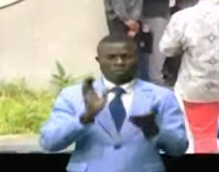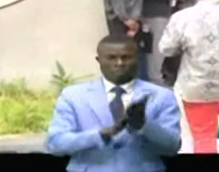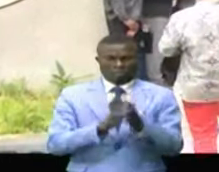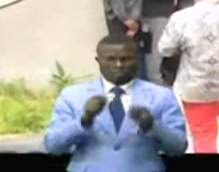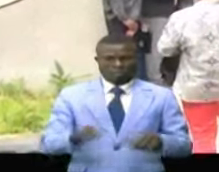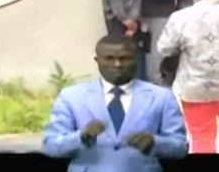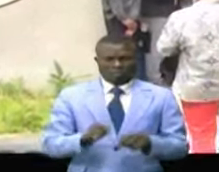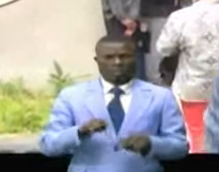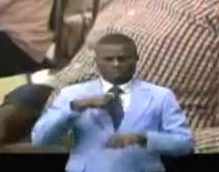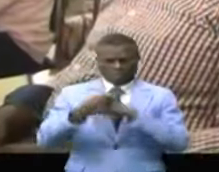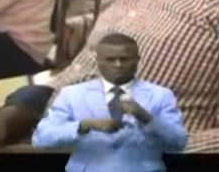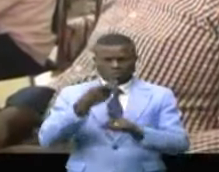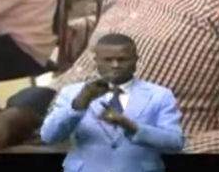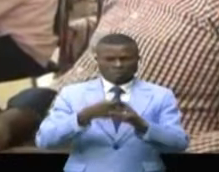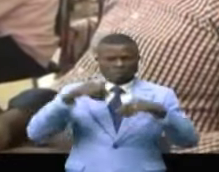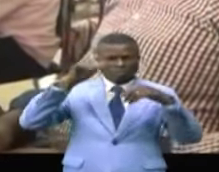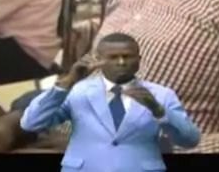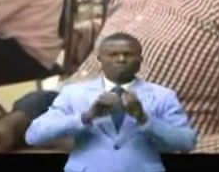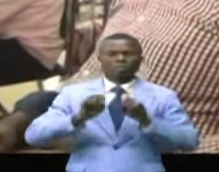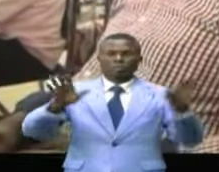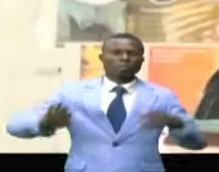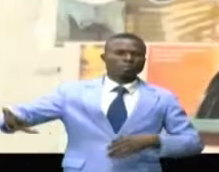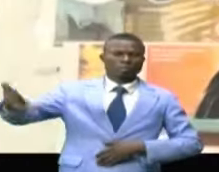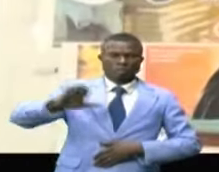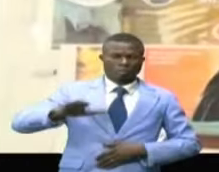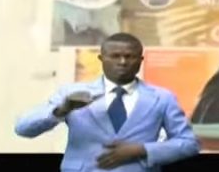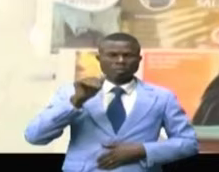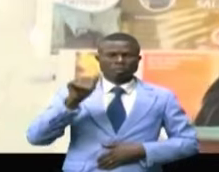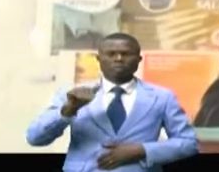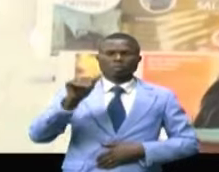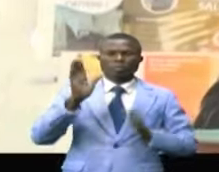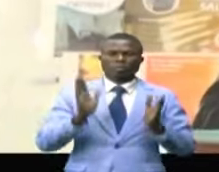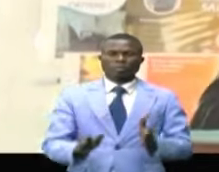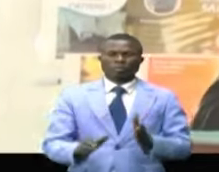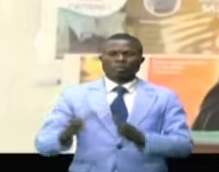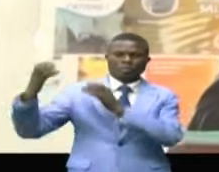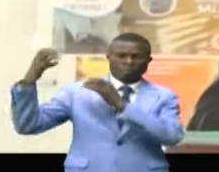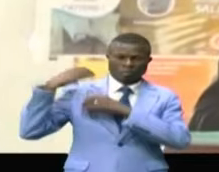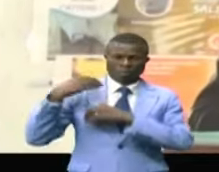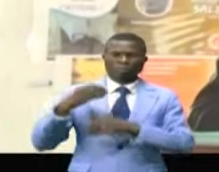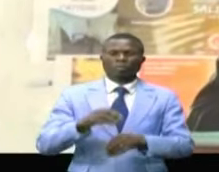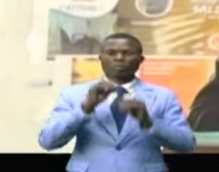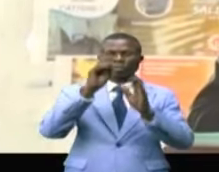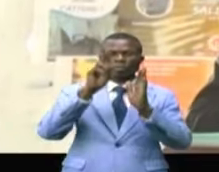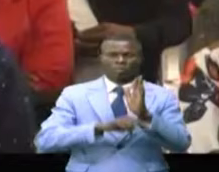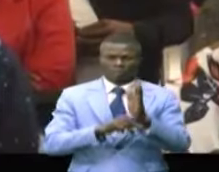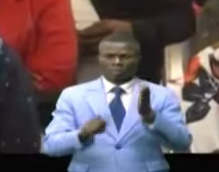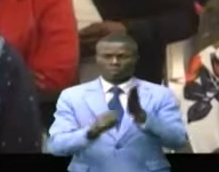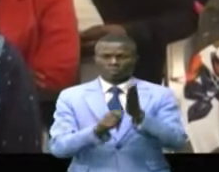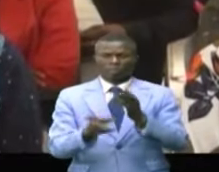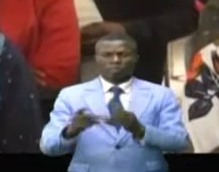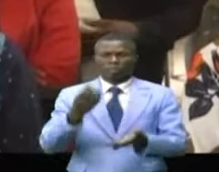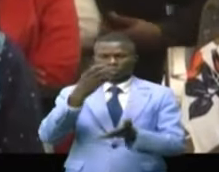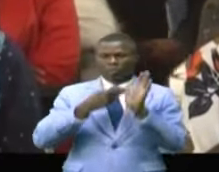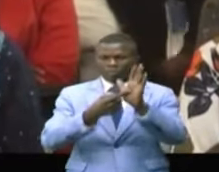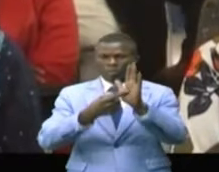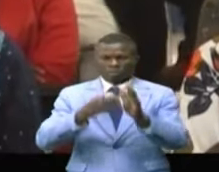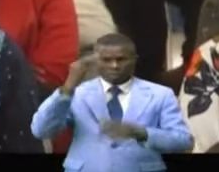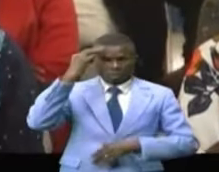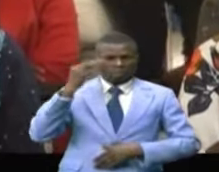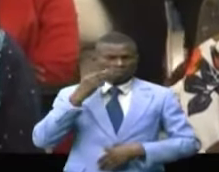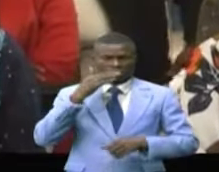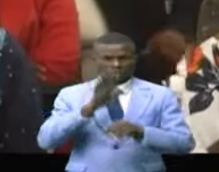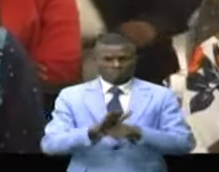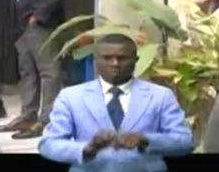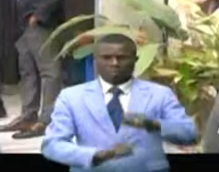aussi s'ouvrir au monde extérieur. Les directeurs chargés de l'enseignement technique et professionnel, représentants de la ministre, rassure l'appui